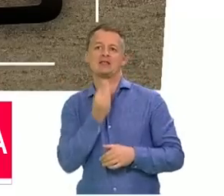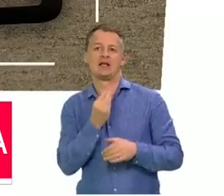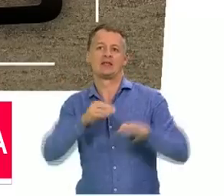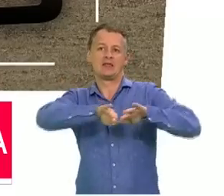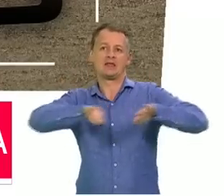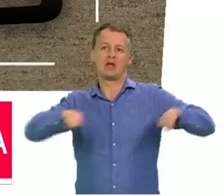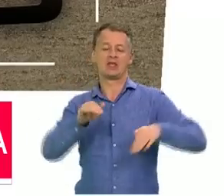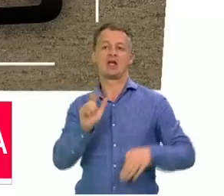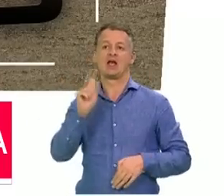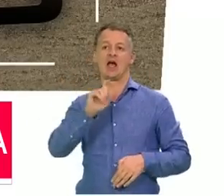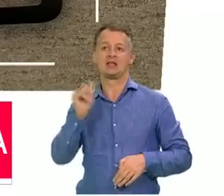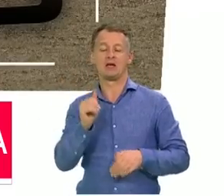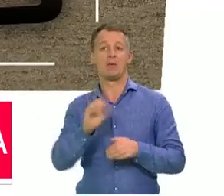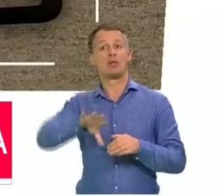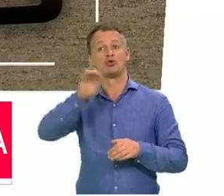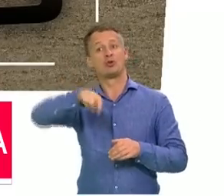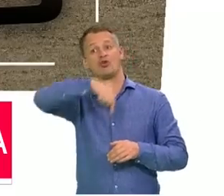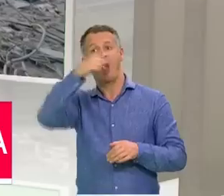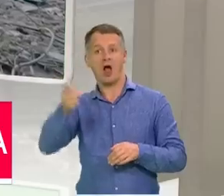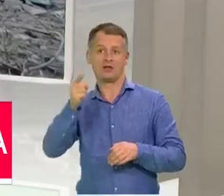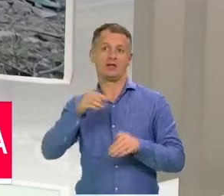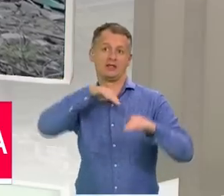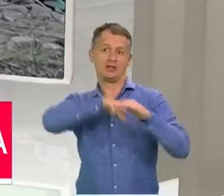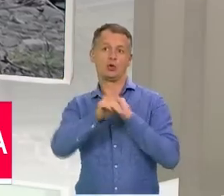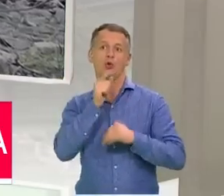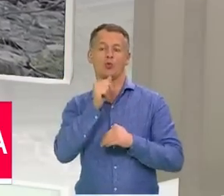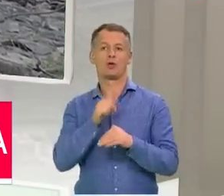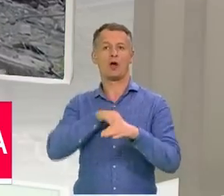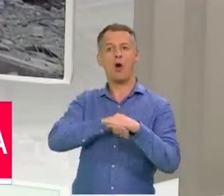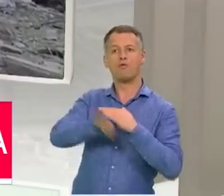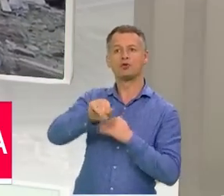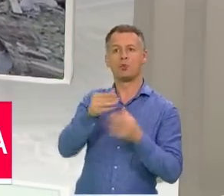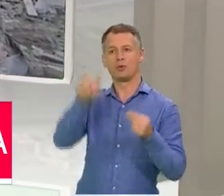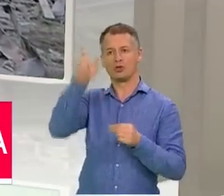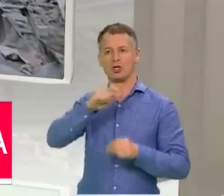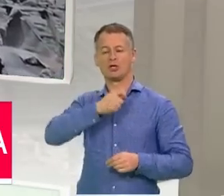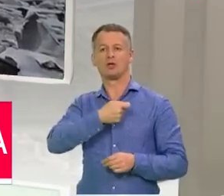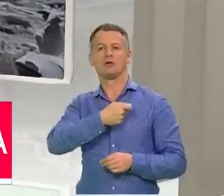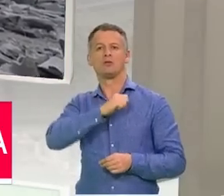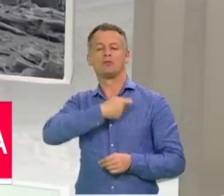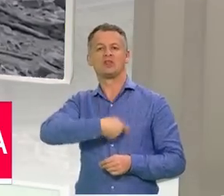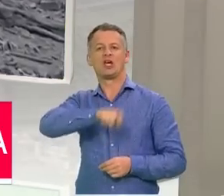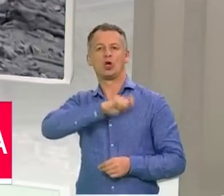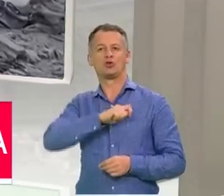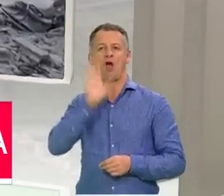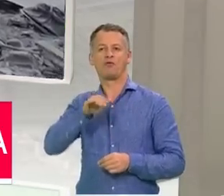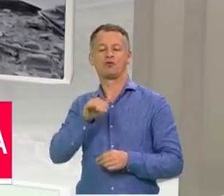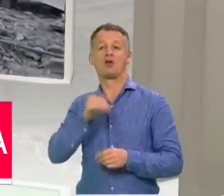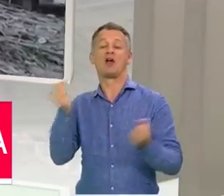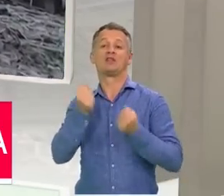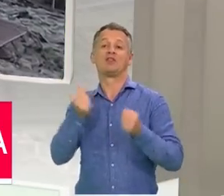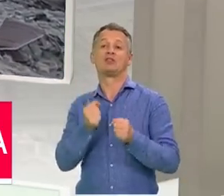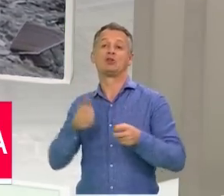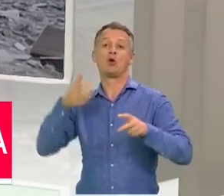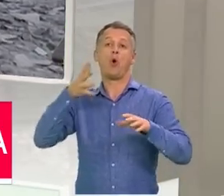unul dintre aceste tuneluri, pentru că au mai fost descoperite și altele prin care s-au strecurat zeci de teroriști care au avut ca misiune lichidarea